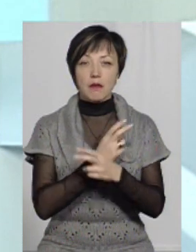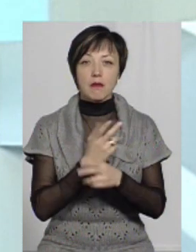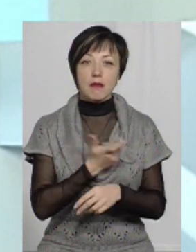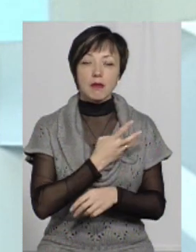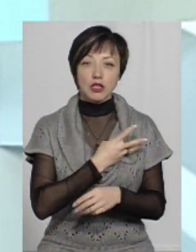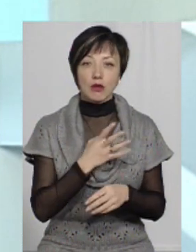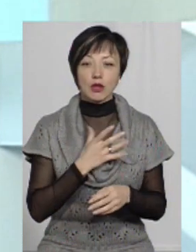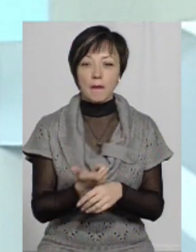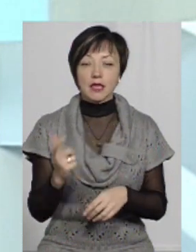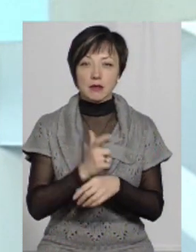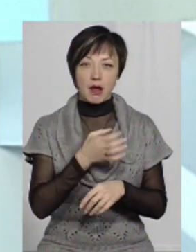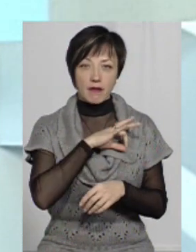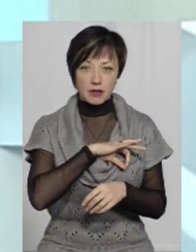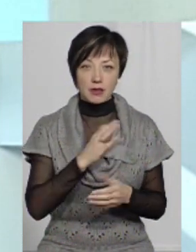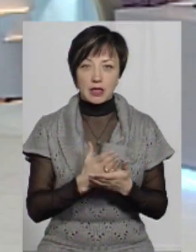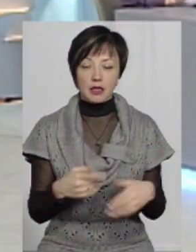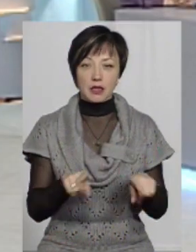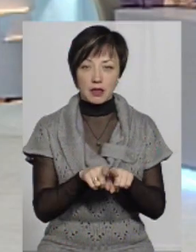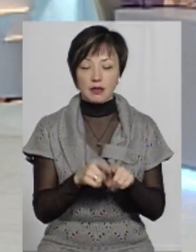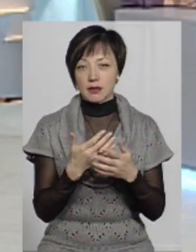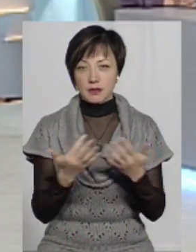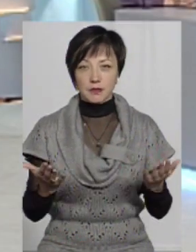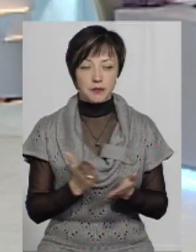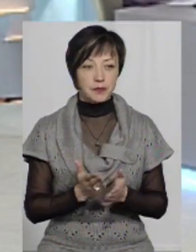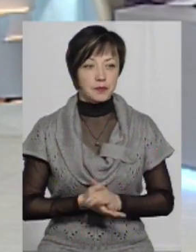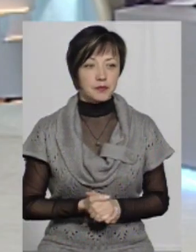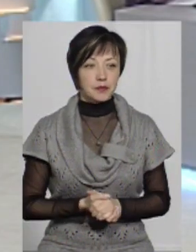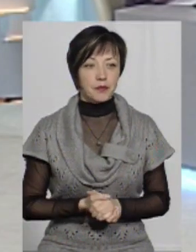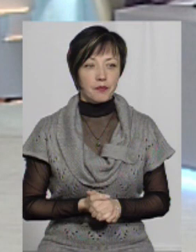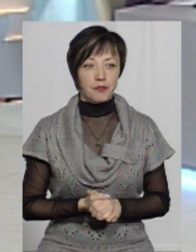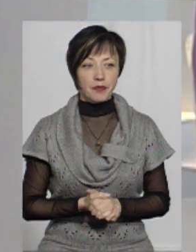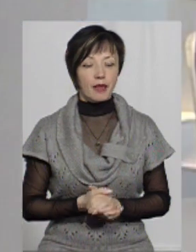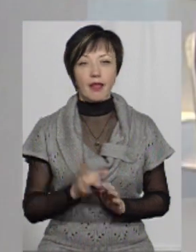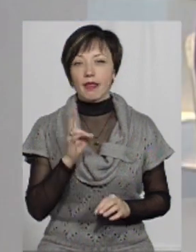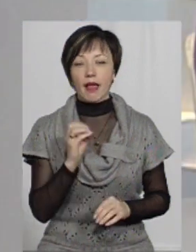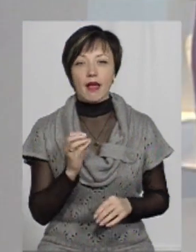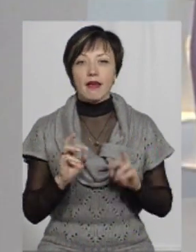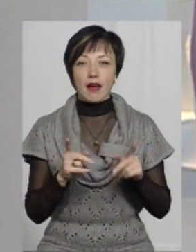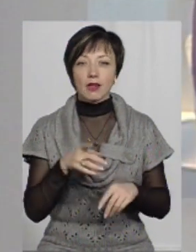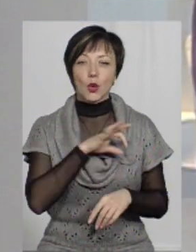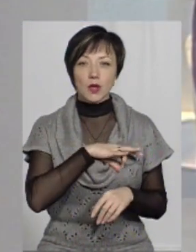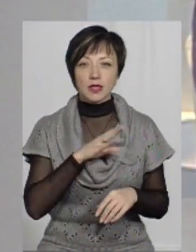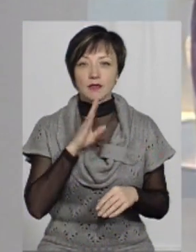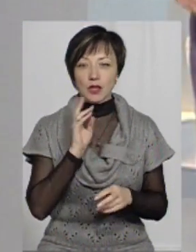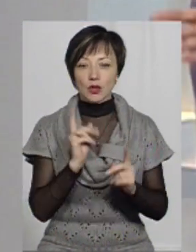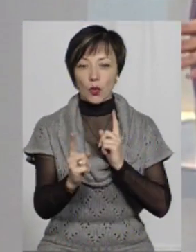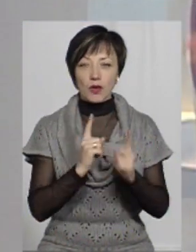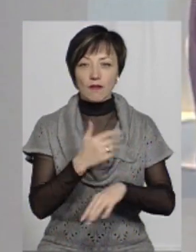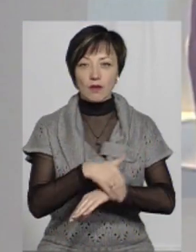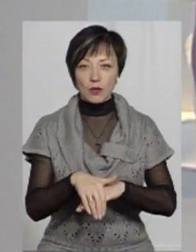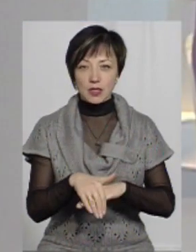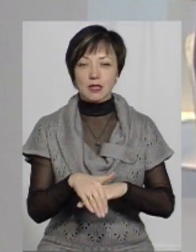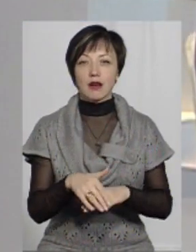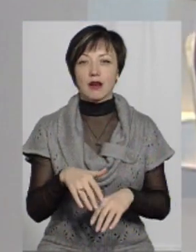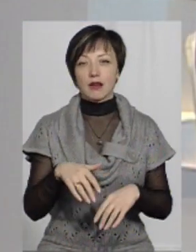бути максимально ефективним, вони... Є такі? Так, звичайно. Не як до юристок, а як до дівчат, які щодня ходять вулицями,